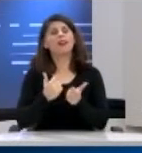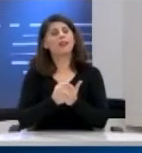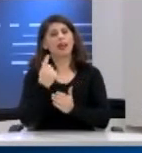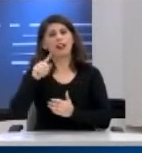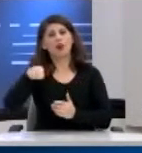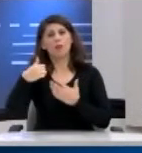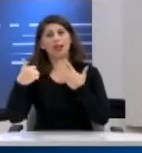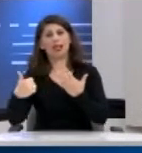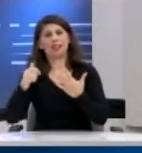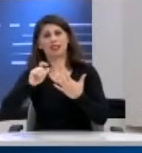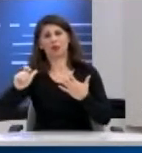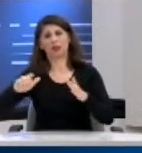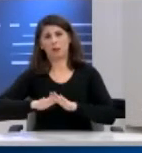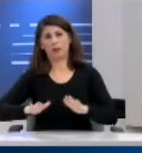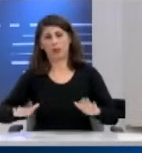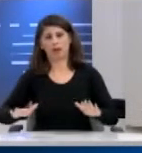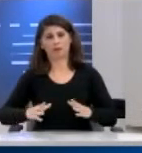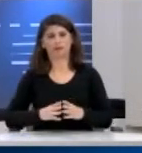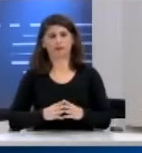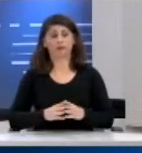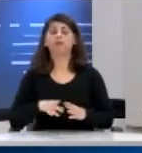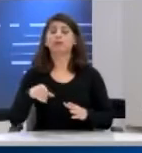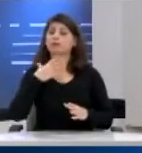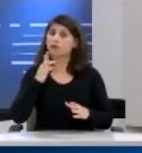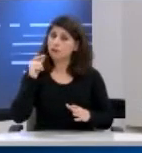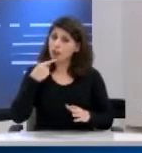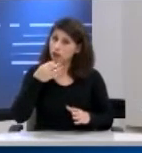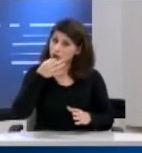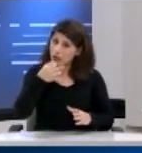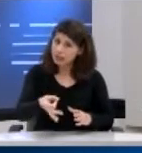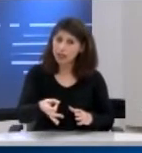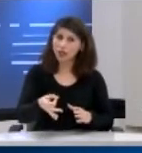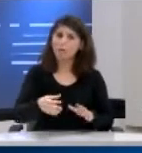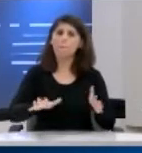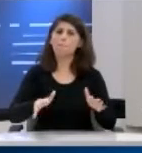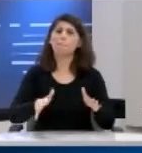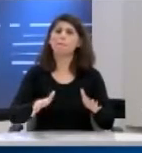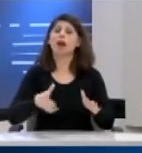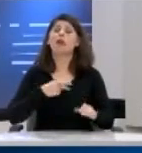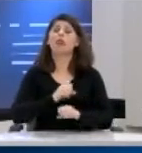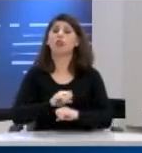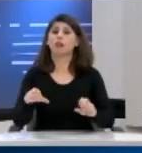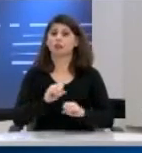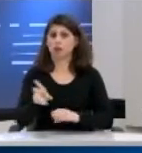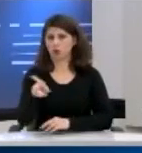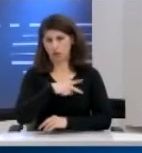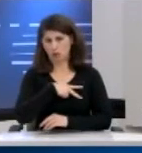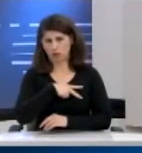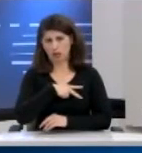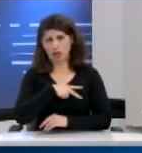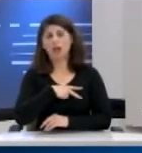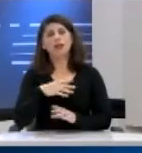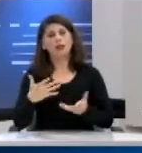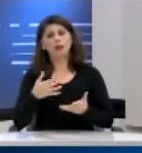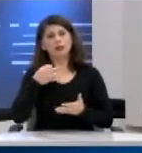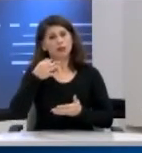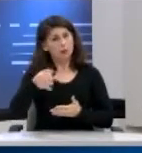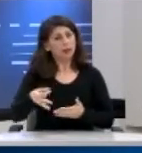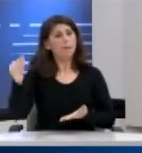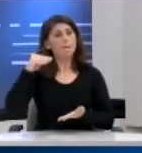παιδιά. Και γι' αυτό λέω ότι μάλλον δεν θα σας ενημερώνουν σωστά, καθώς είπατε ότι θα